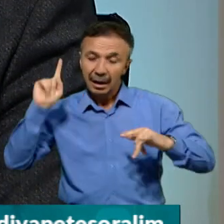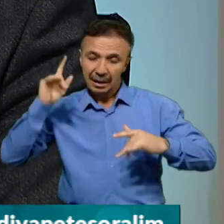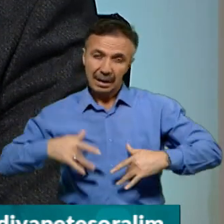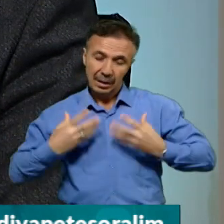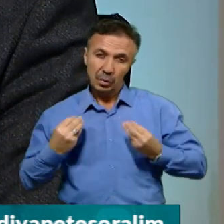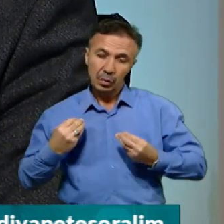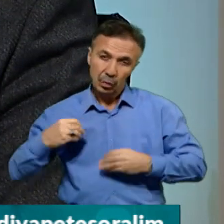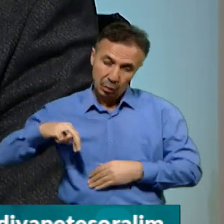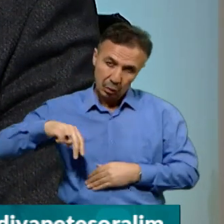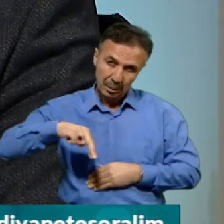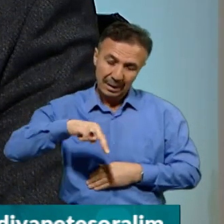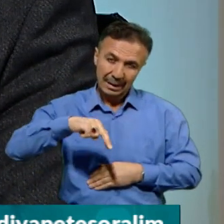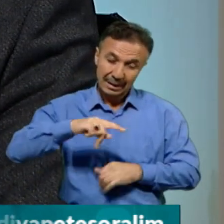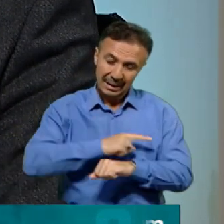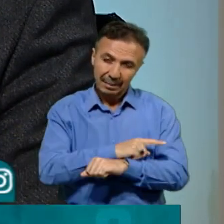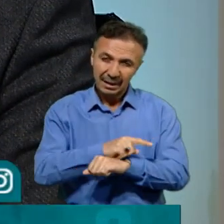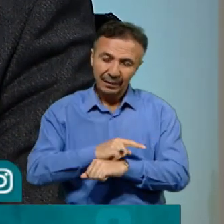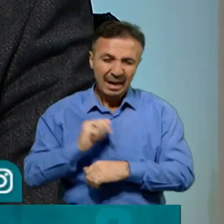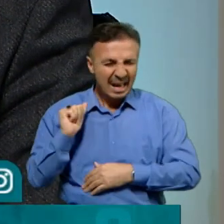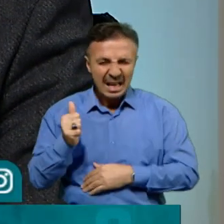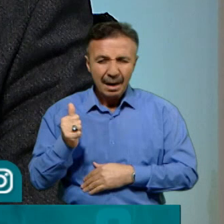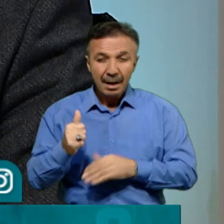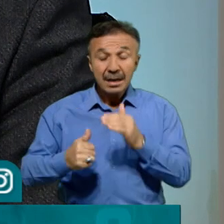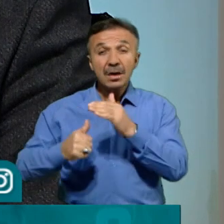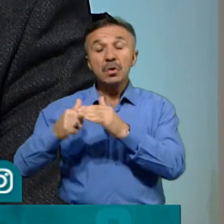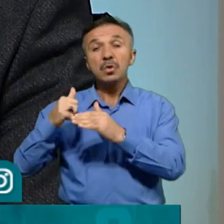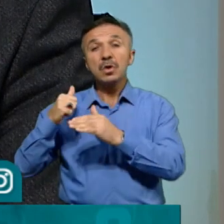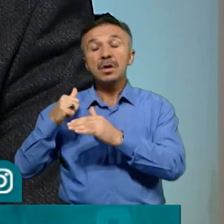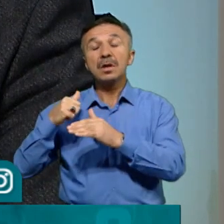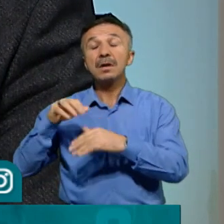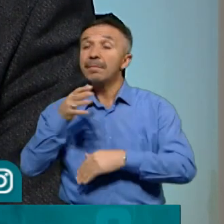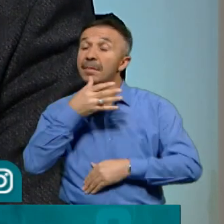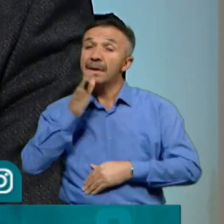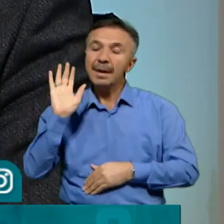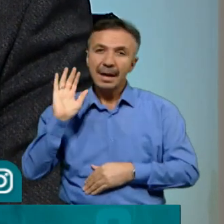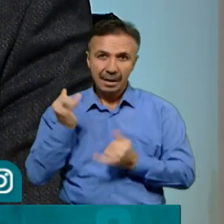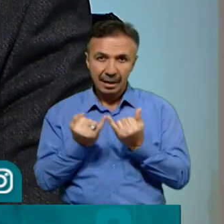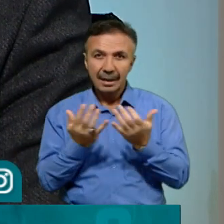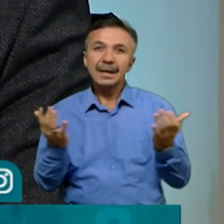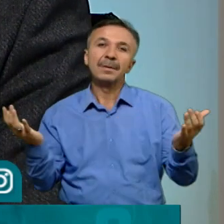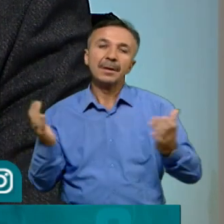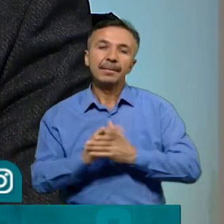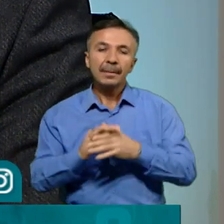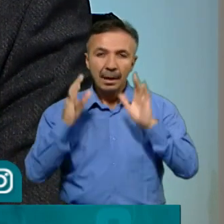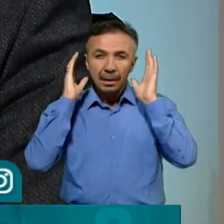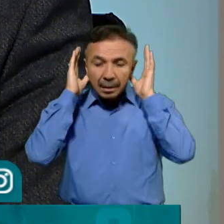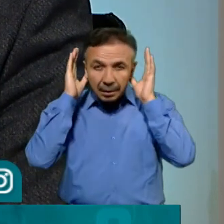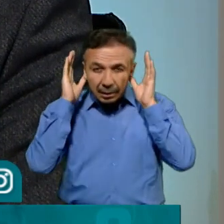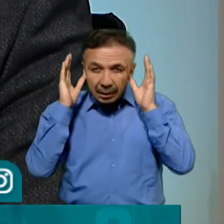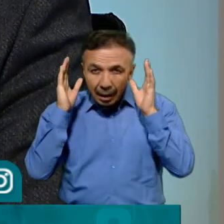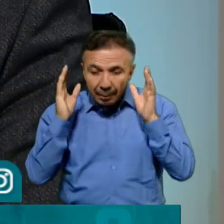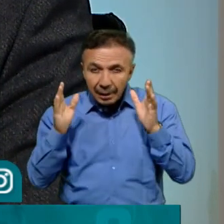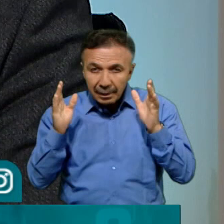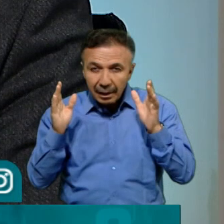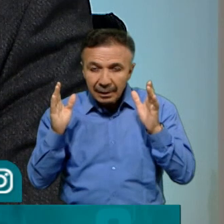esnasında ve ne zaman geri dönecekleri belli olmayan ve What kardeşlerimizin bu namazlarını